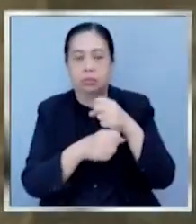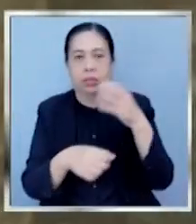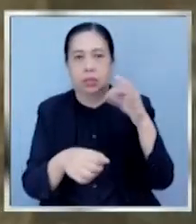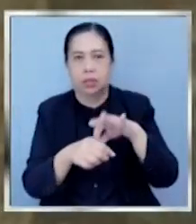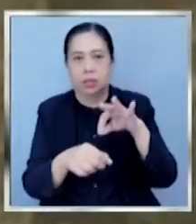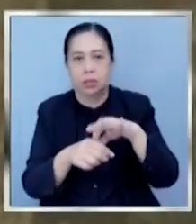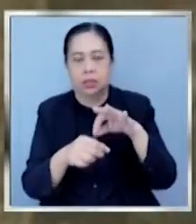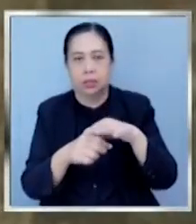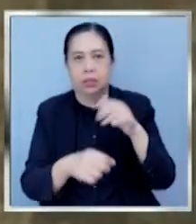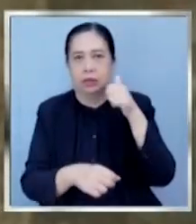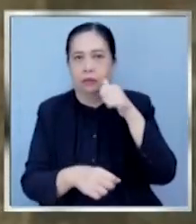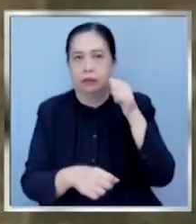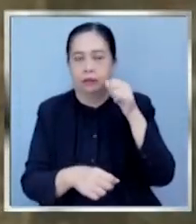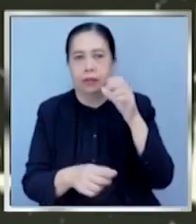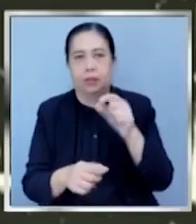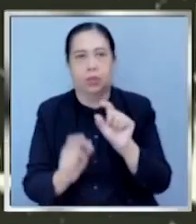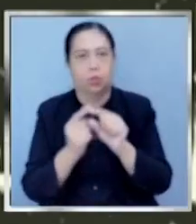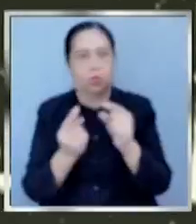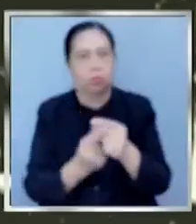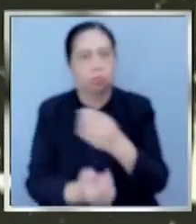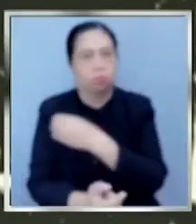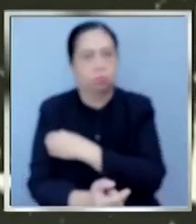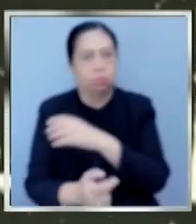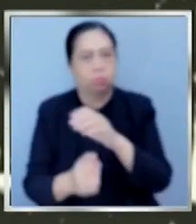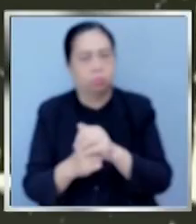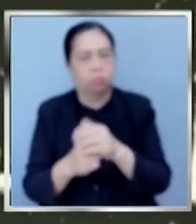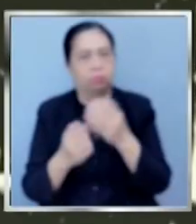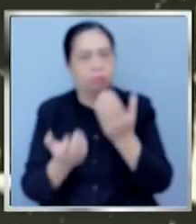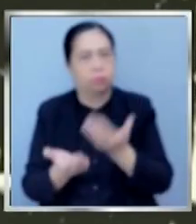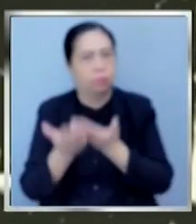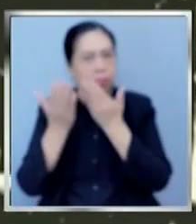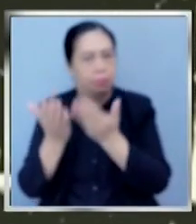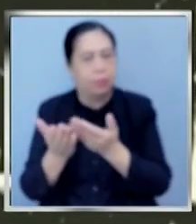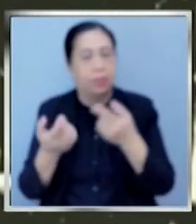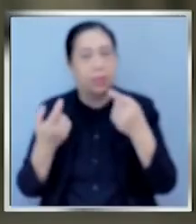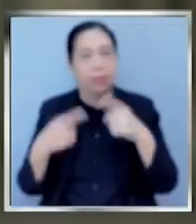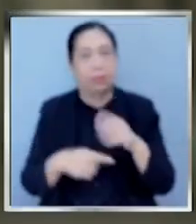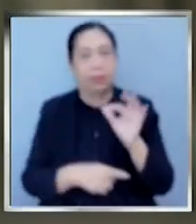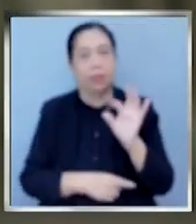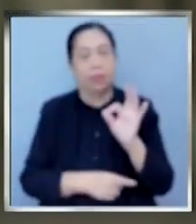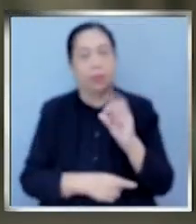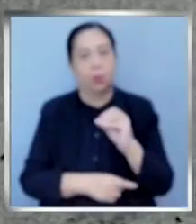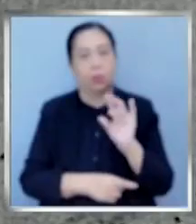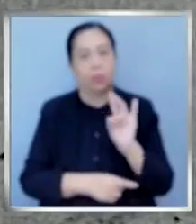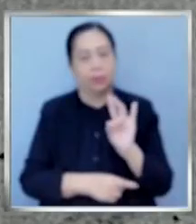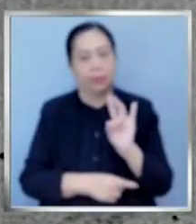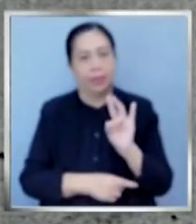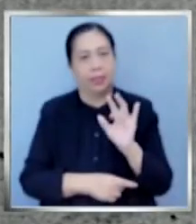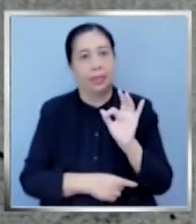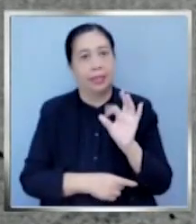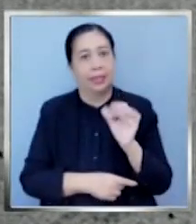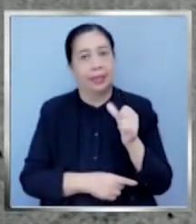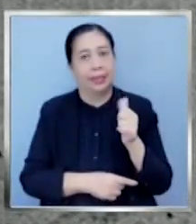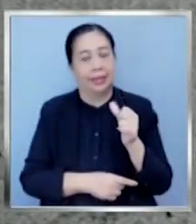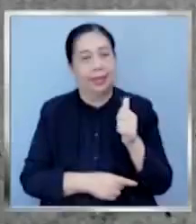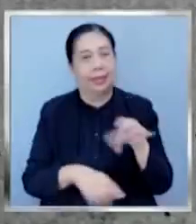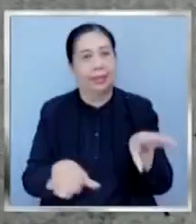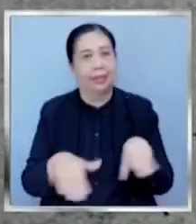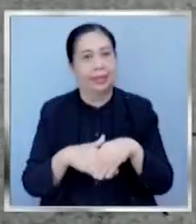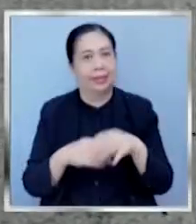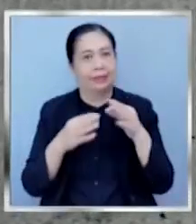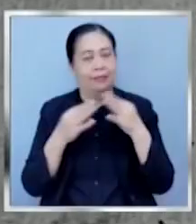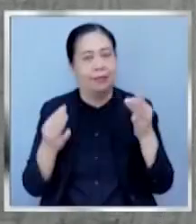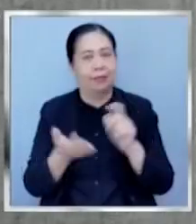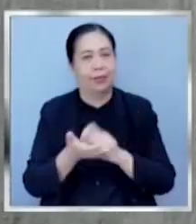Ilonggo ang unang nagdala sa Philippine Assembly ng suffrage bill at nangyari ito noong 1907. Noong 1910 naman, kinatsal siya sa isang tanyag na manunulat